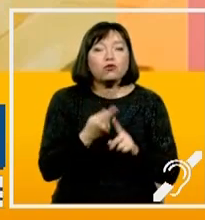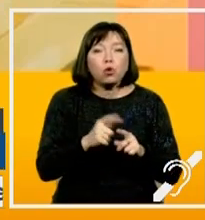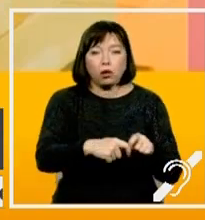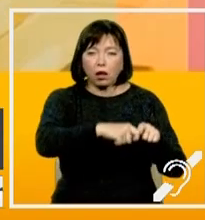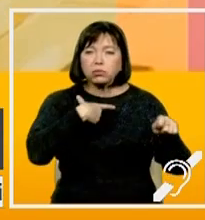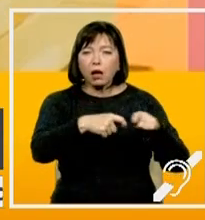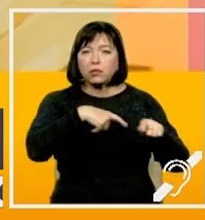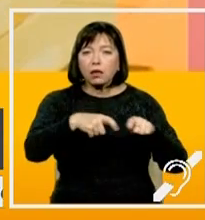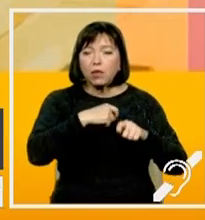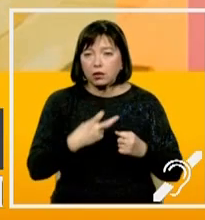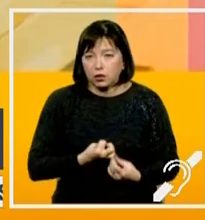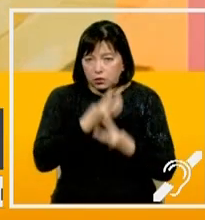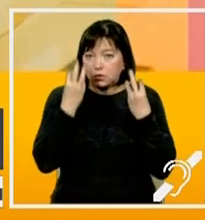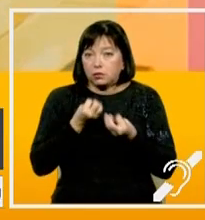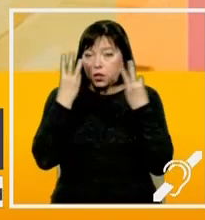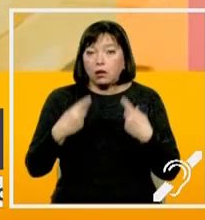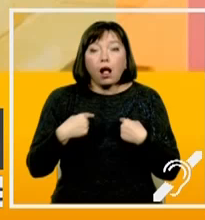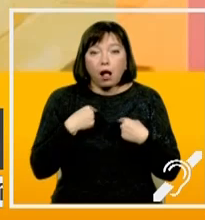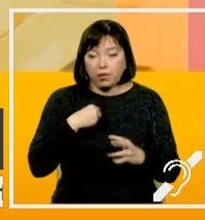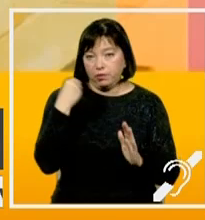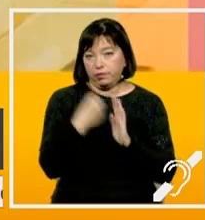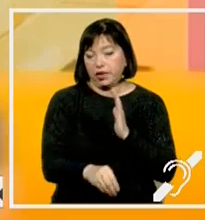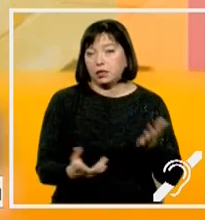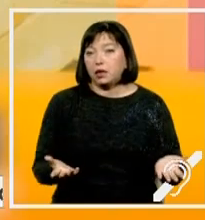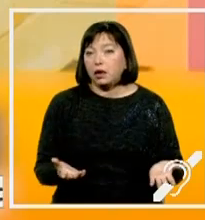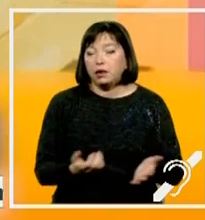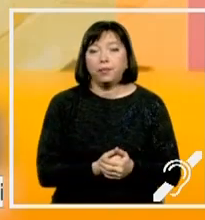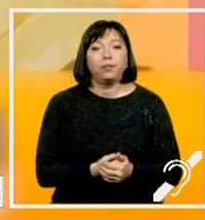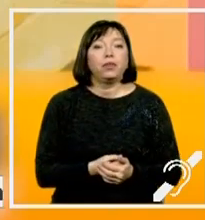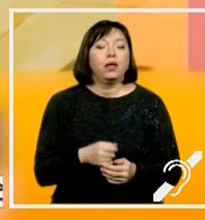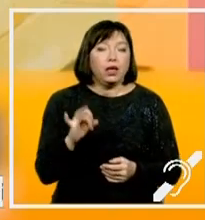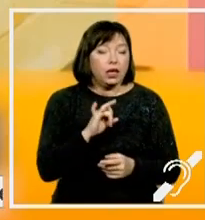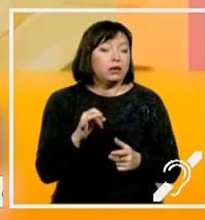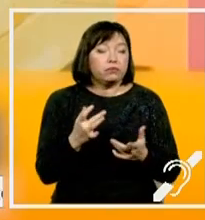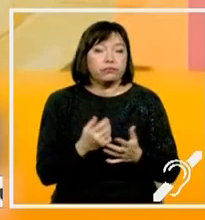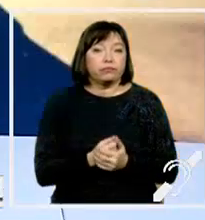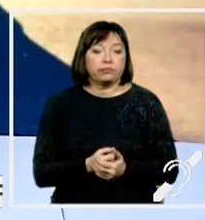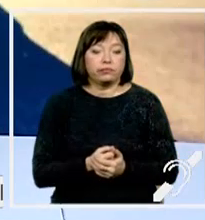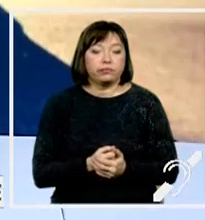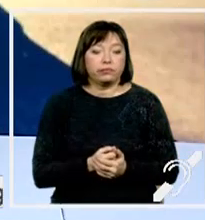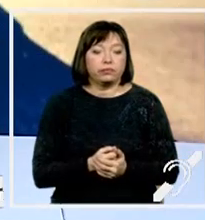investiție în propria noastră prosperitate și stabilitate sau în propria noastră securitate.